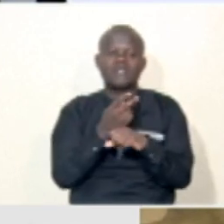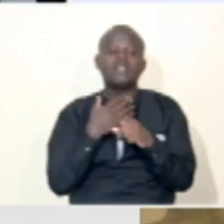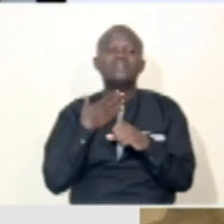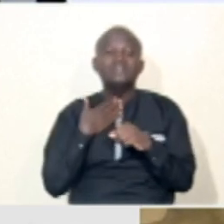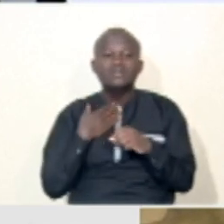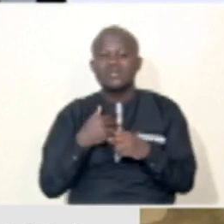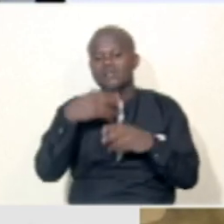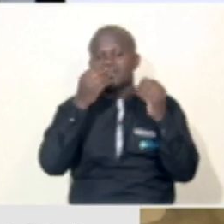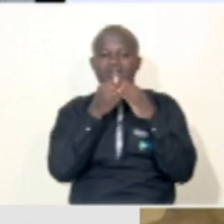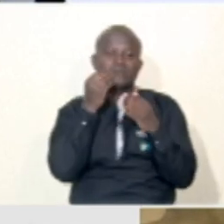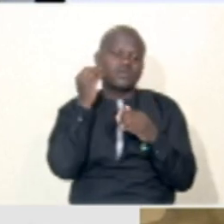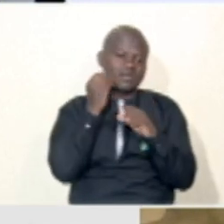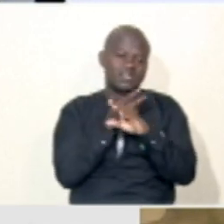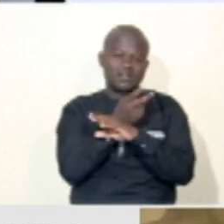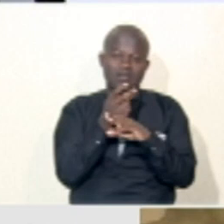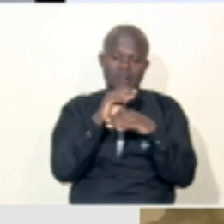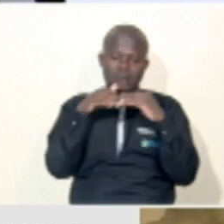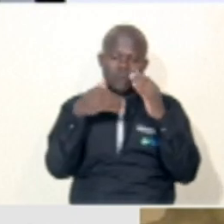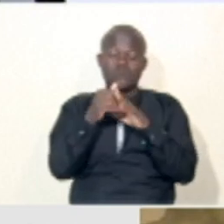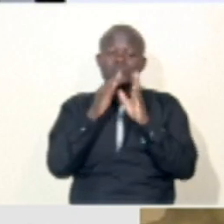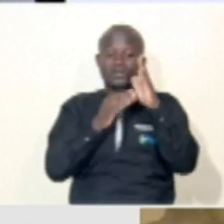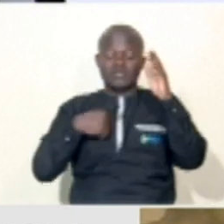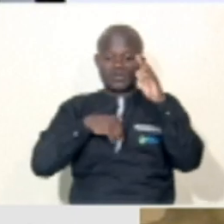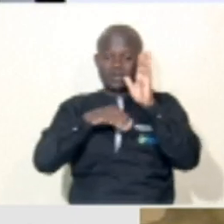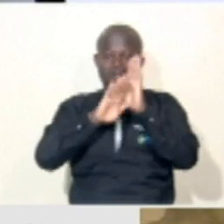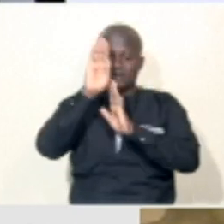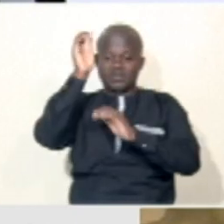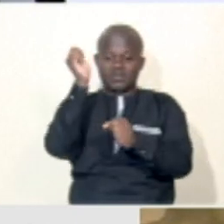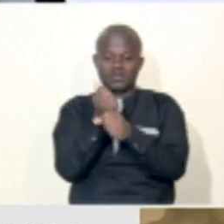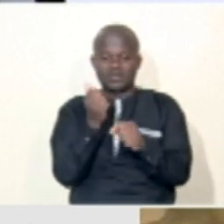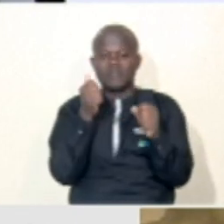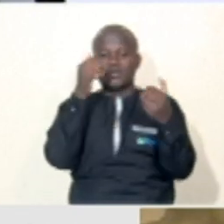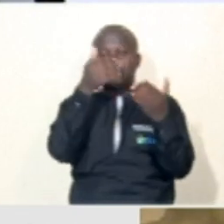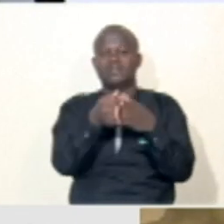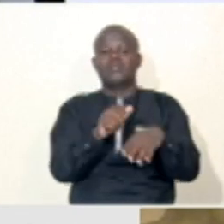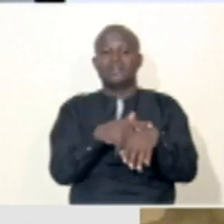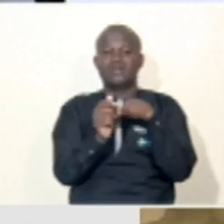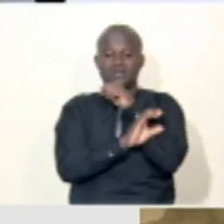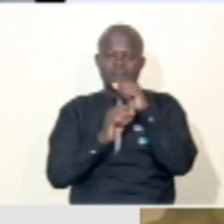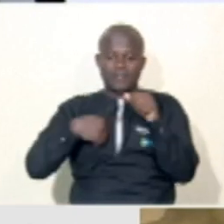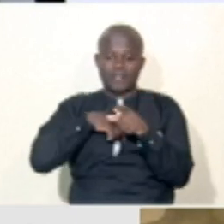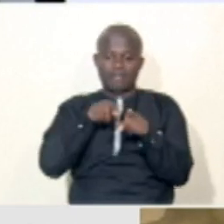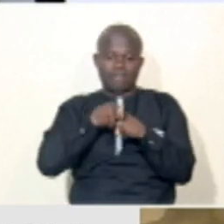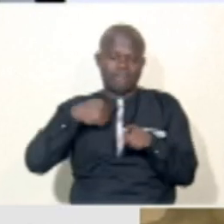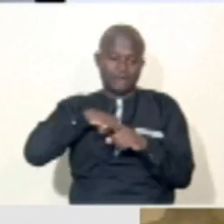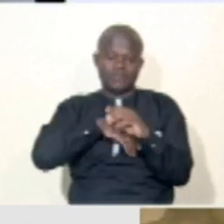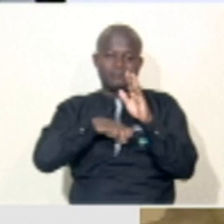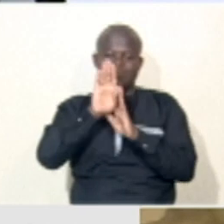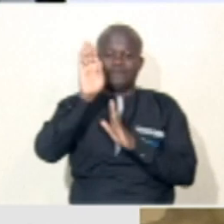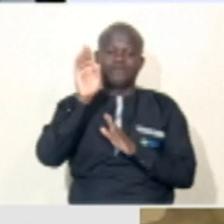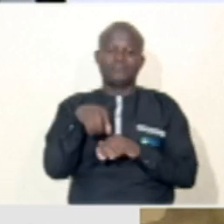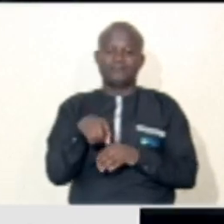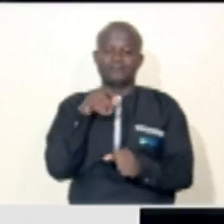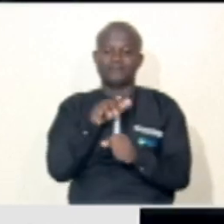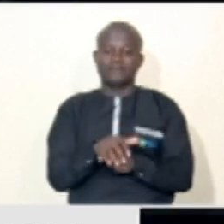agatahira isaha yifuza. Se nyine umujyi wacu ugatera imbere tugakora tugateza igihugu cyacu akamaro natwe ubwacu tukiteza imbere.